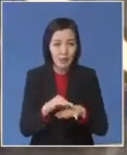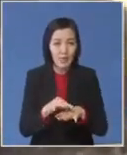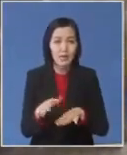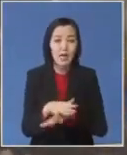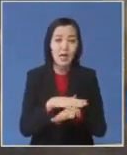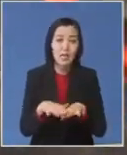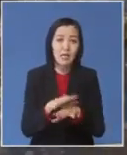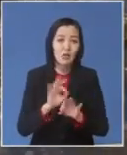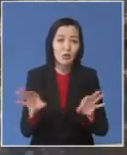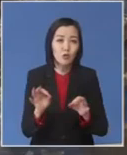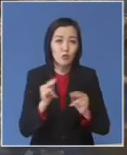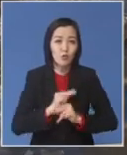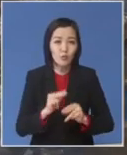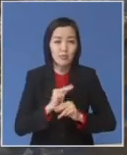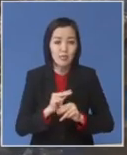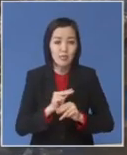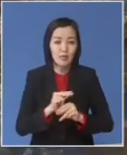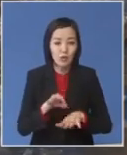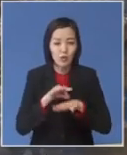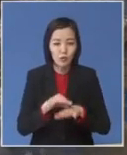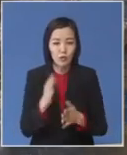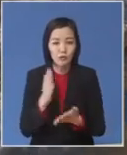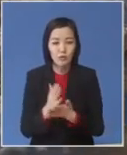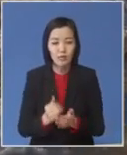түсіндіру жұмыстарын жүргізу ісі де қолға алынған.